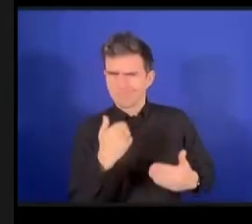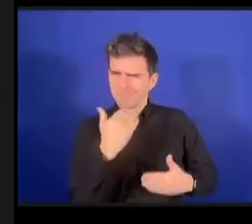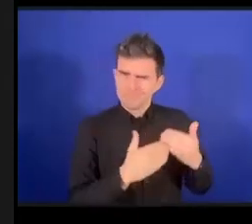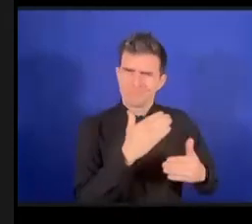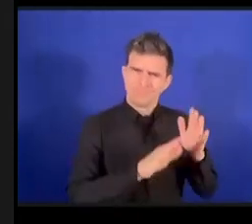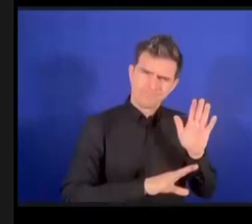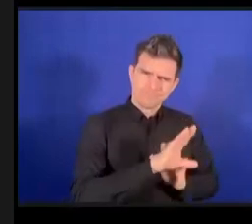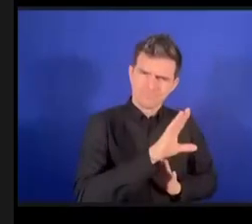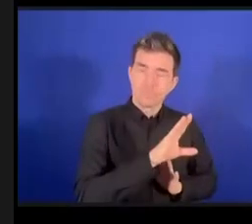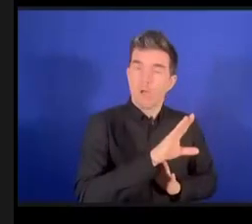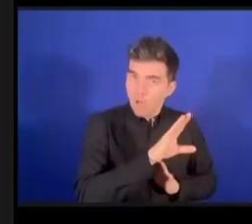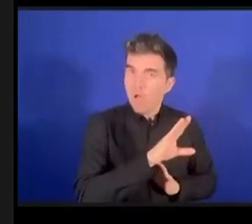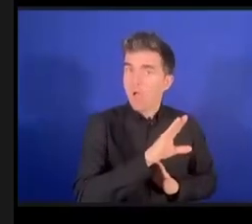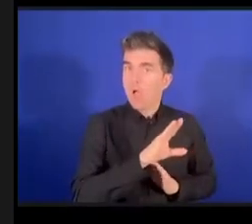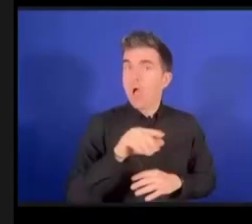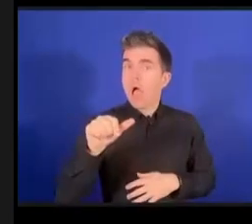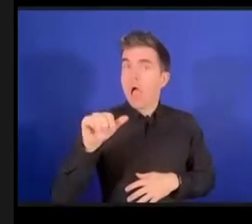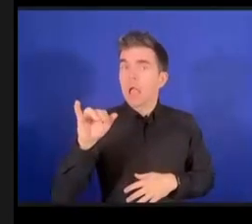が